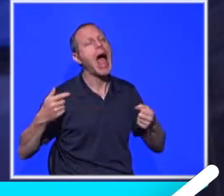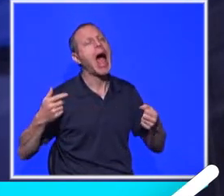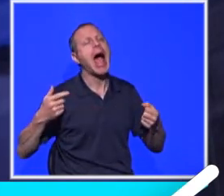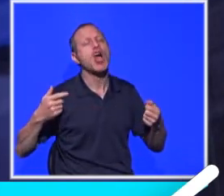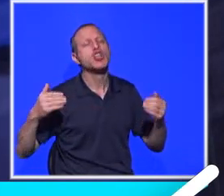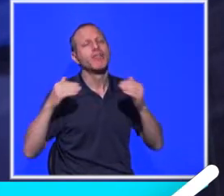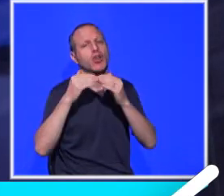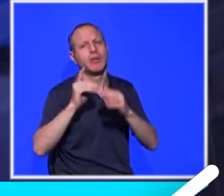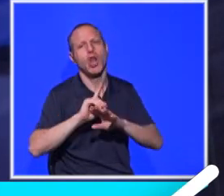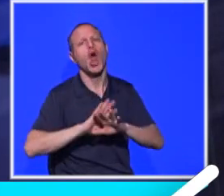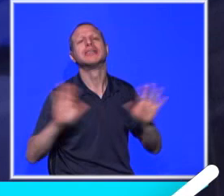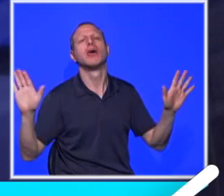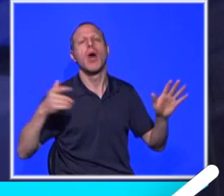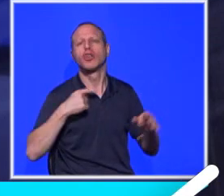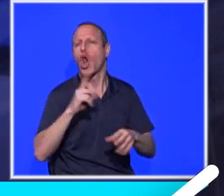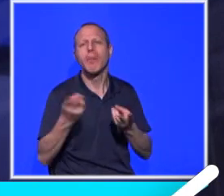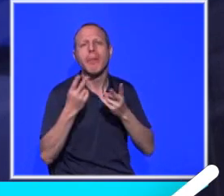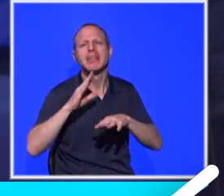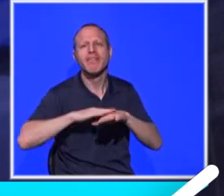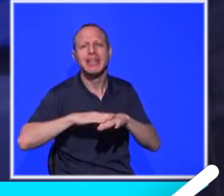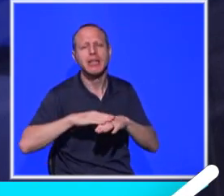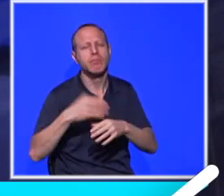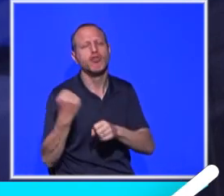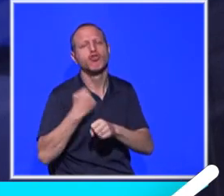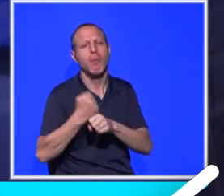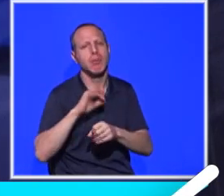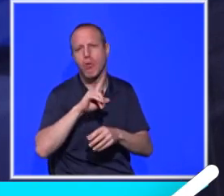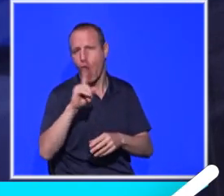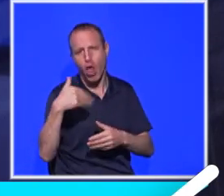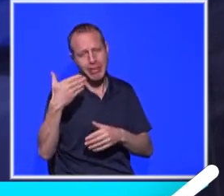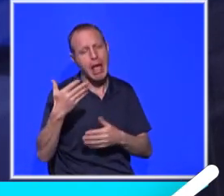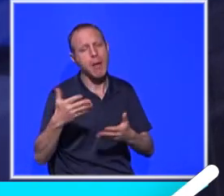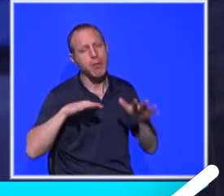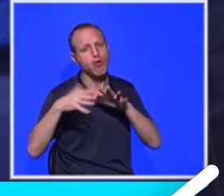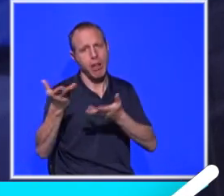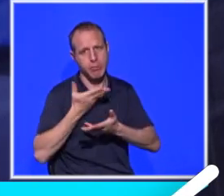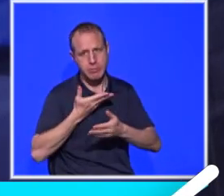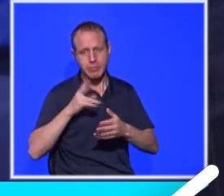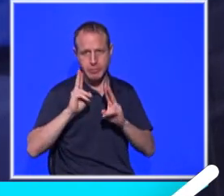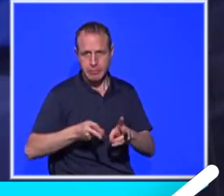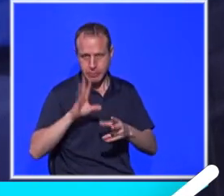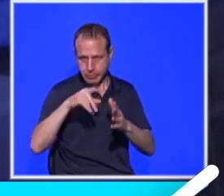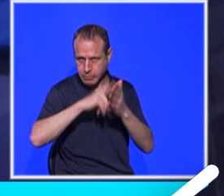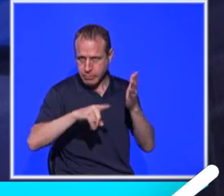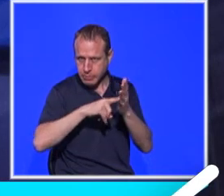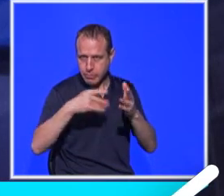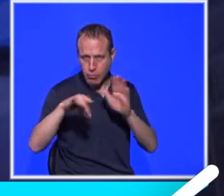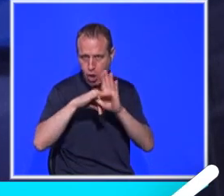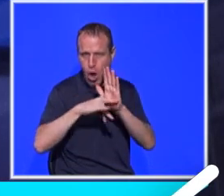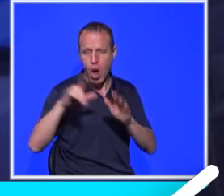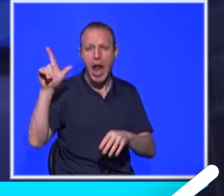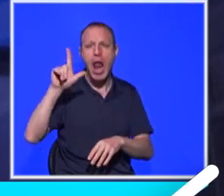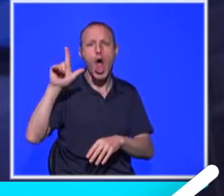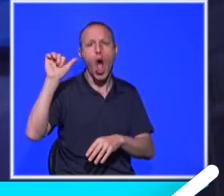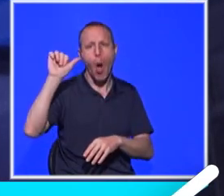וזהו. אני לא מחפש תפקידים וג'ובים. אם לא תהיה ממשלה שתיתן לנו את האפשרות גם לבטל את חוק הלאום, או בשלבים